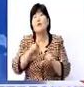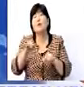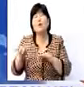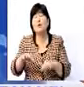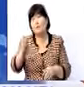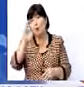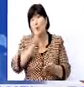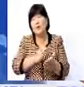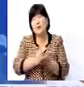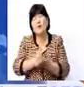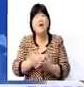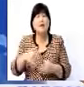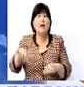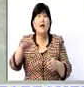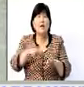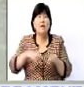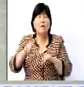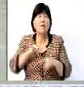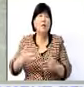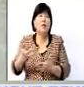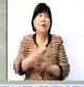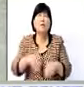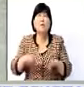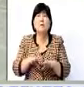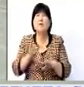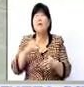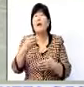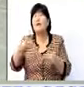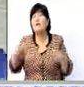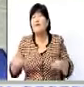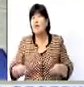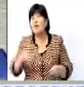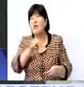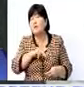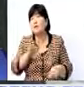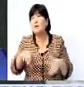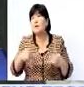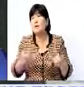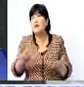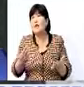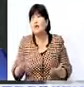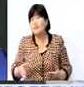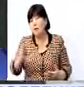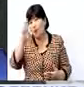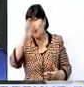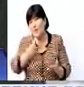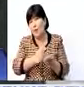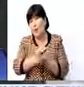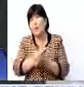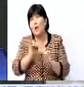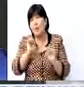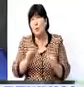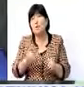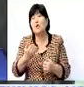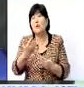делам госслужбы. На ярмарке были собраны вместе все ведомства, которые предоставляют наиболее востребованные госуслуги. Возможность